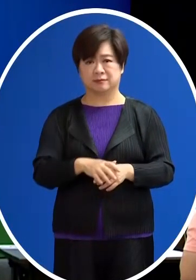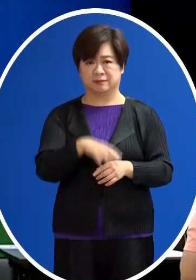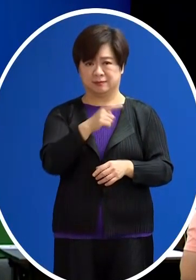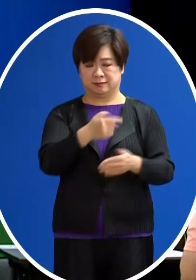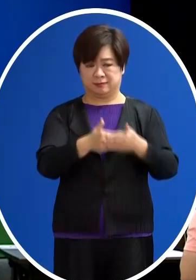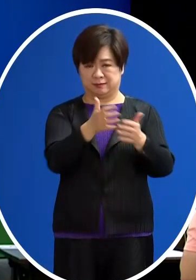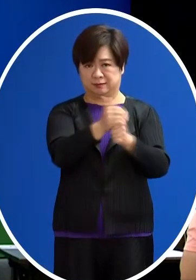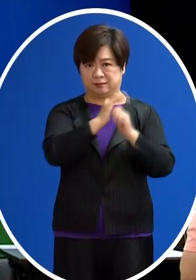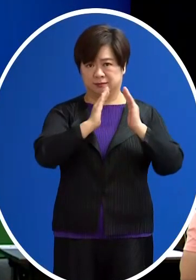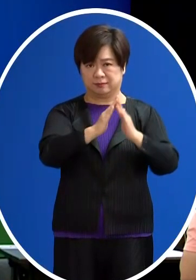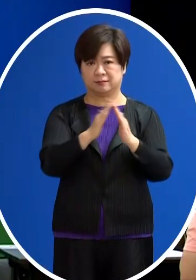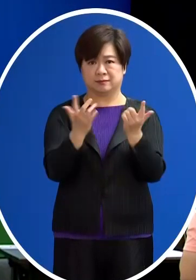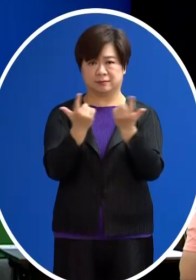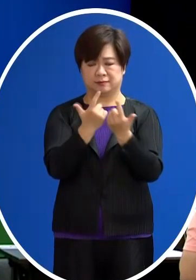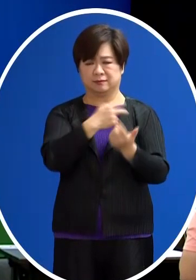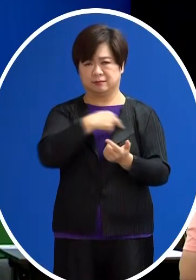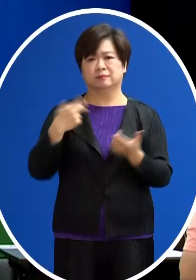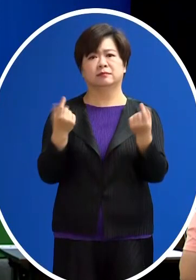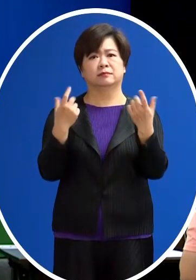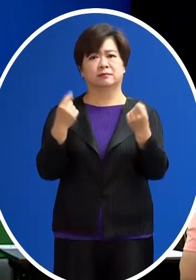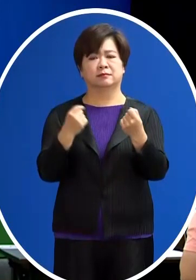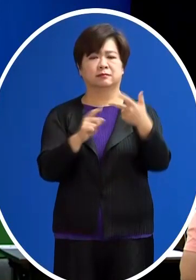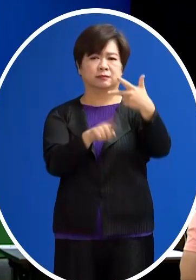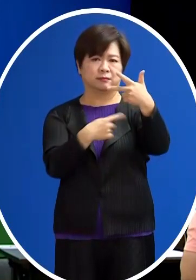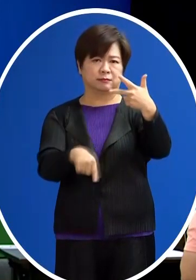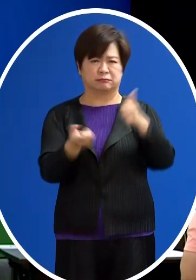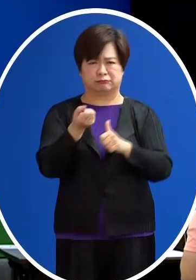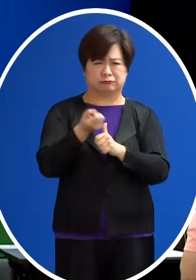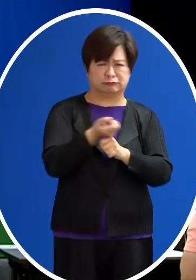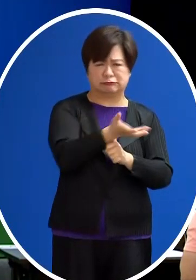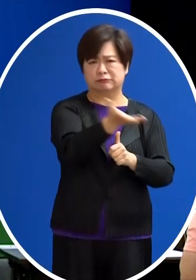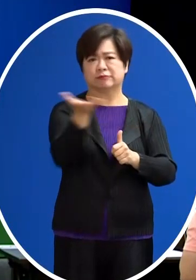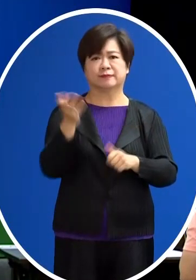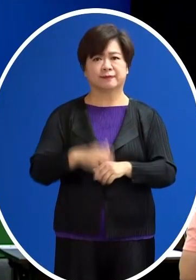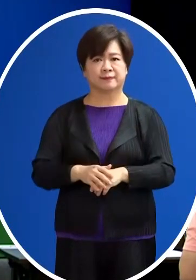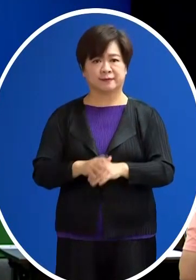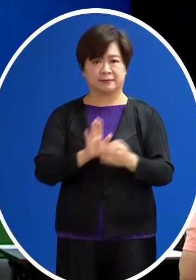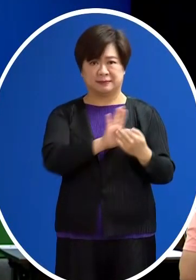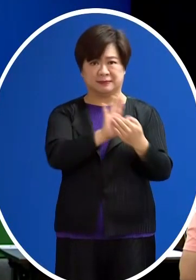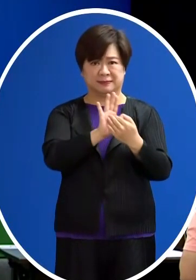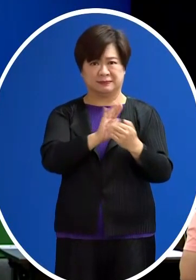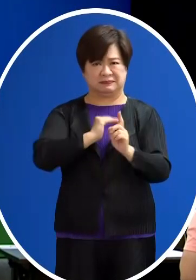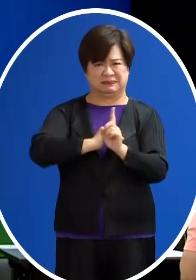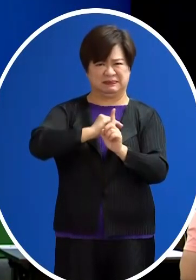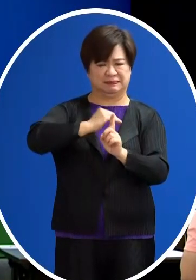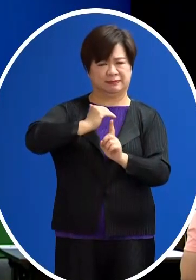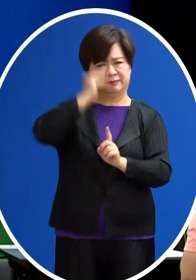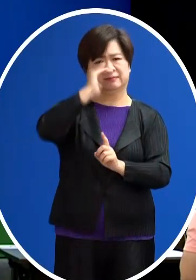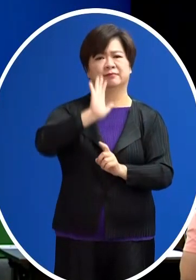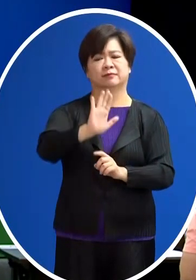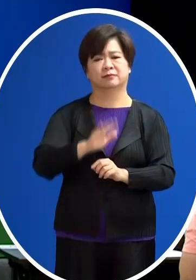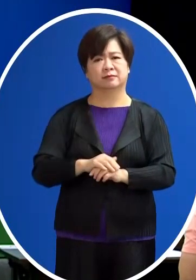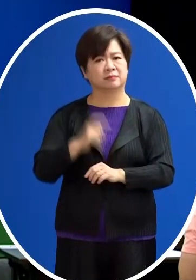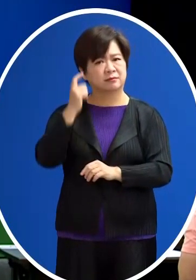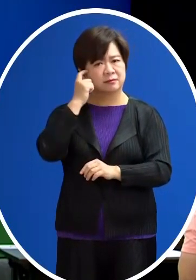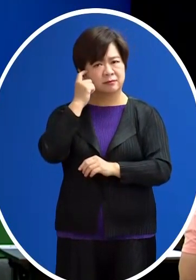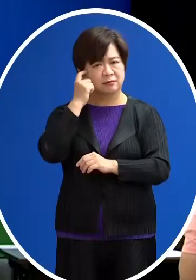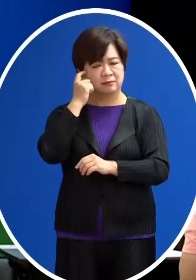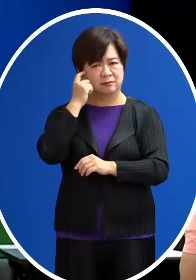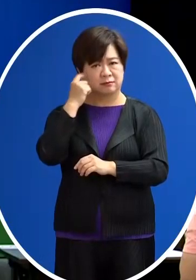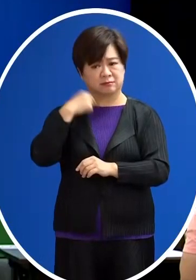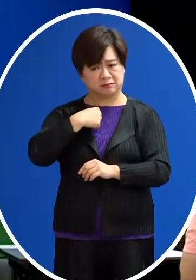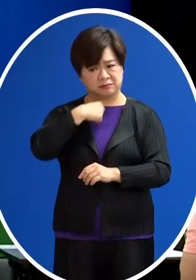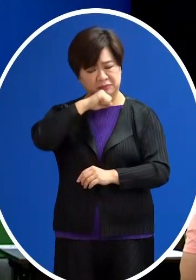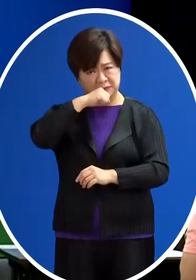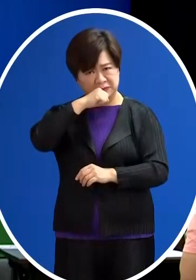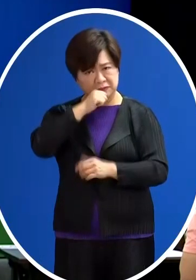了7例个案，大陆现在在这个防疫的警戒也是升高，想要请教一下指挥中心这边是